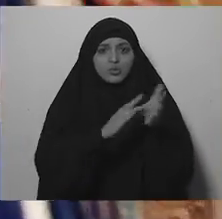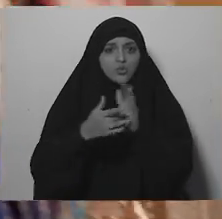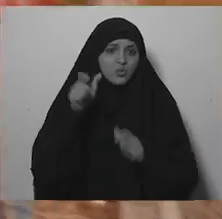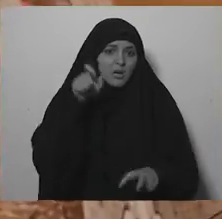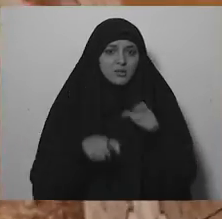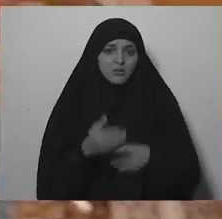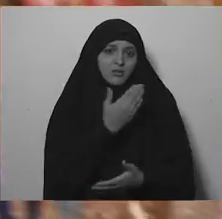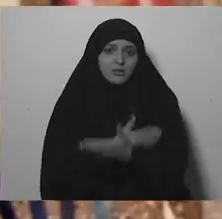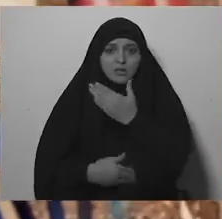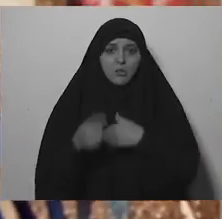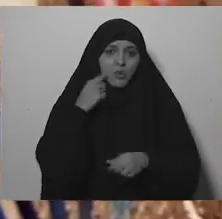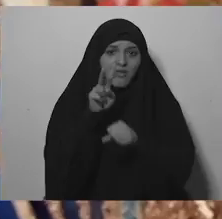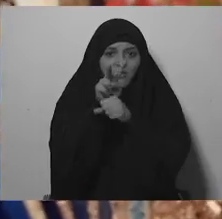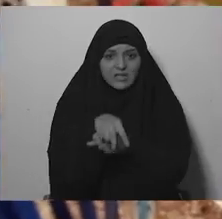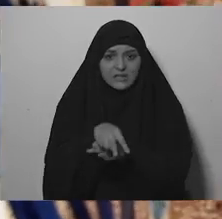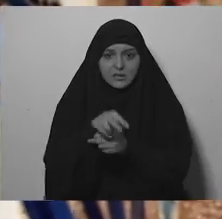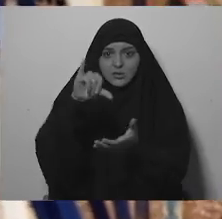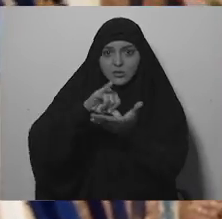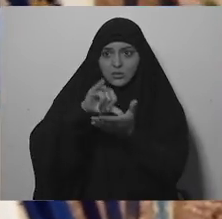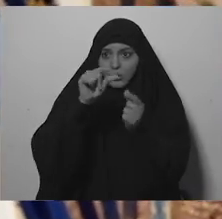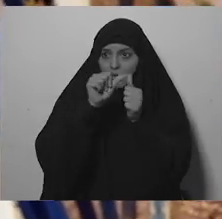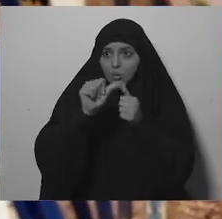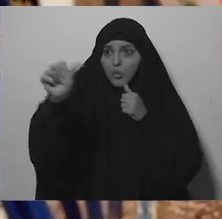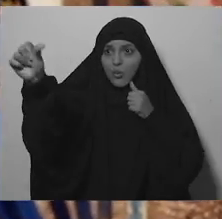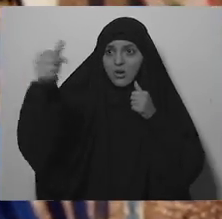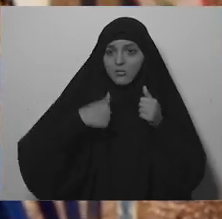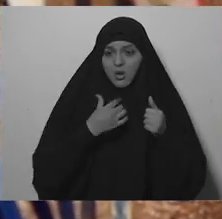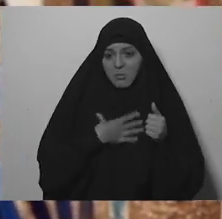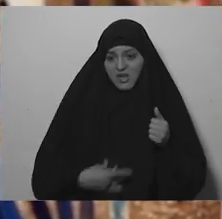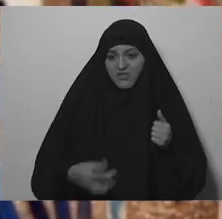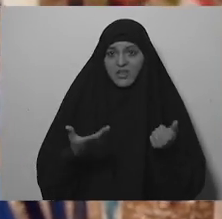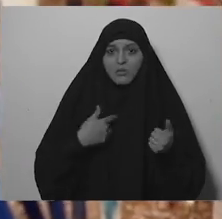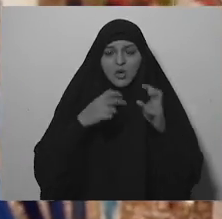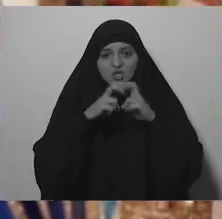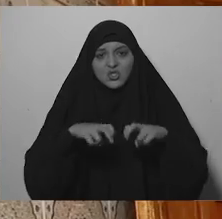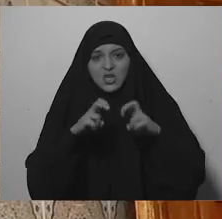toutes ces personnes pour visiter un centre loin. C'est le cas pour ma petite.